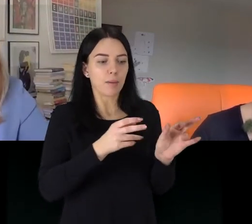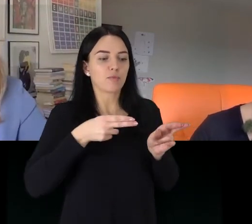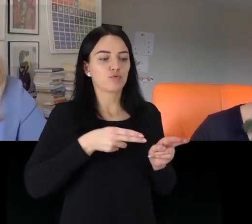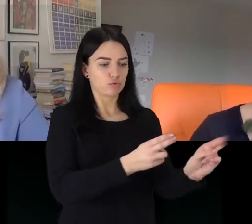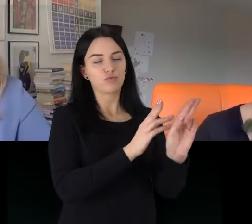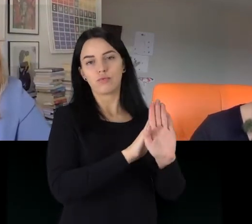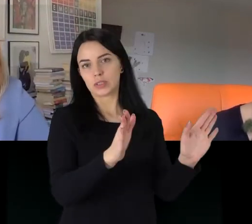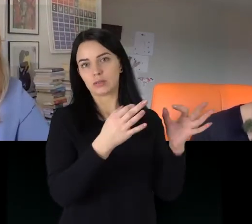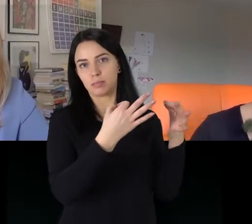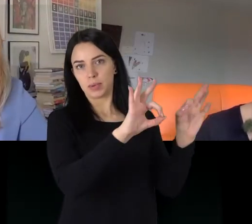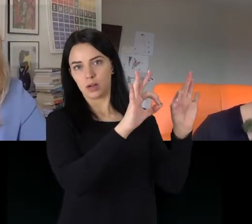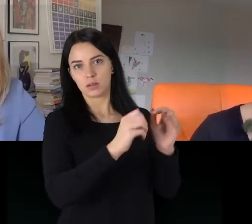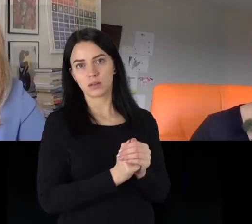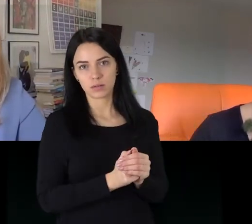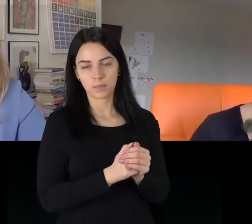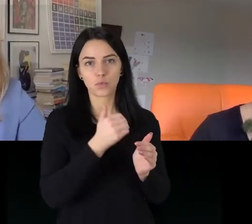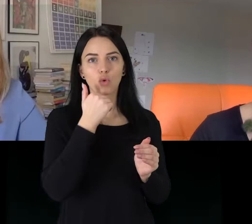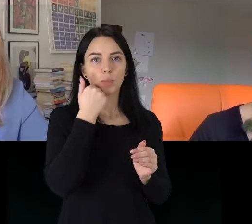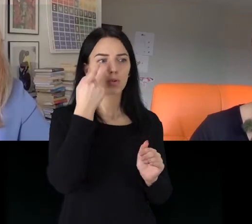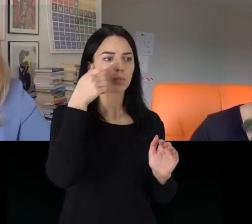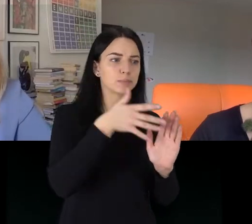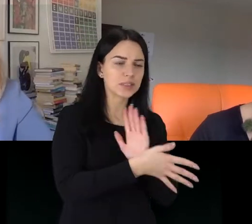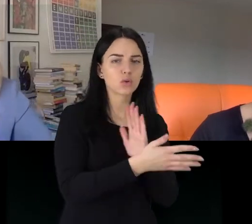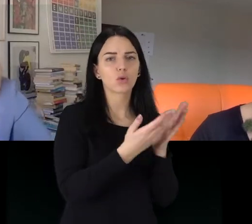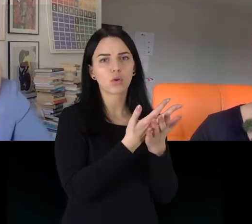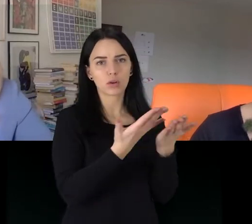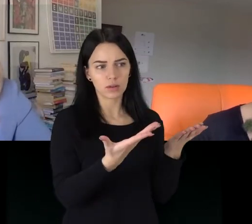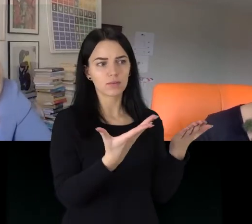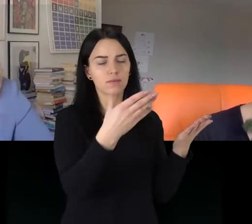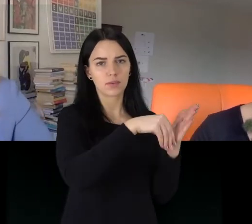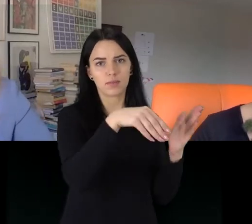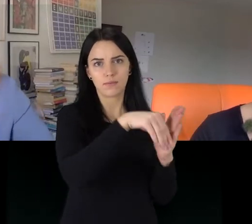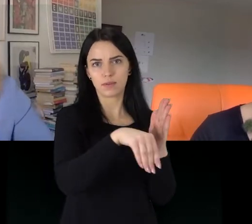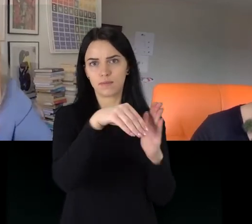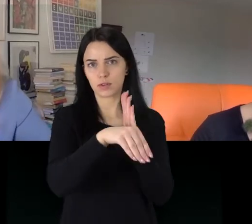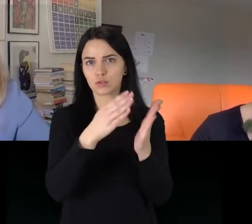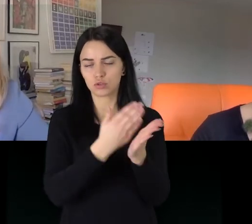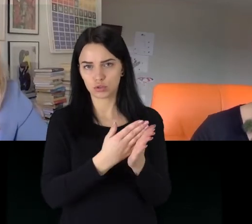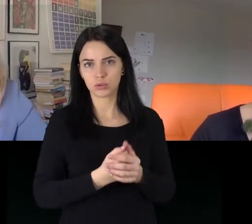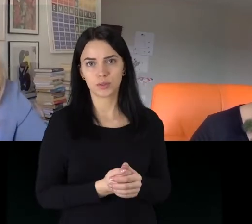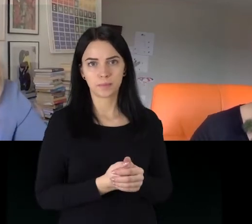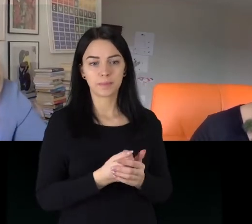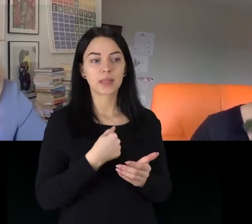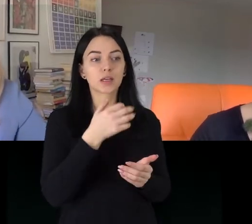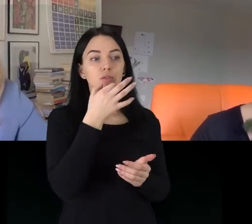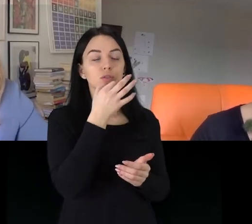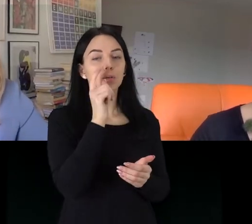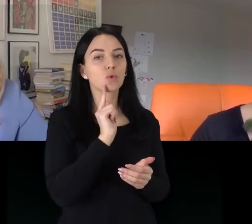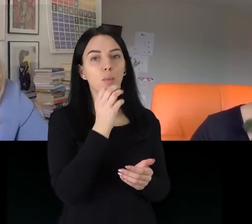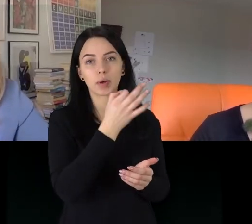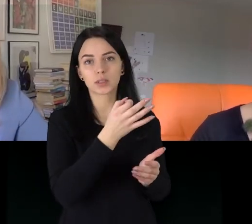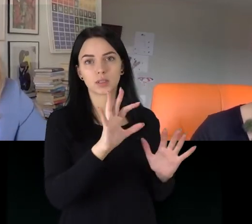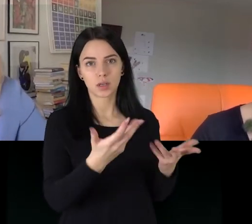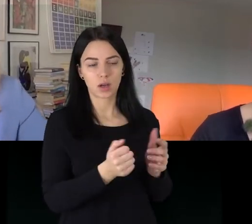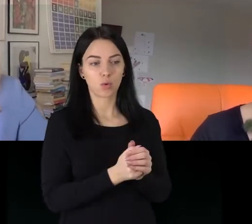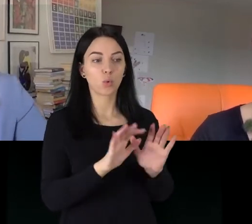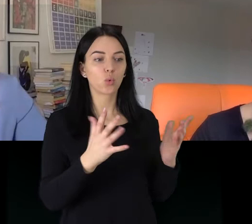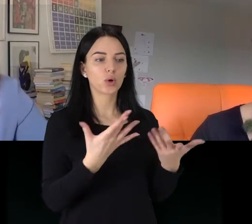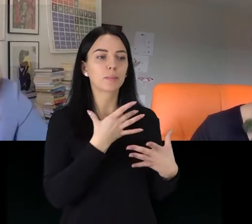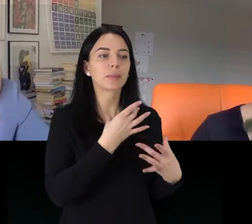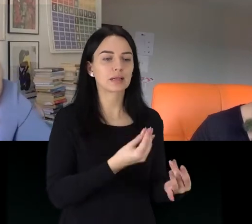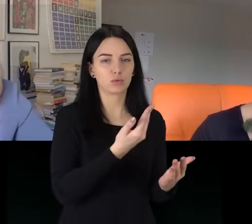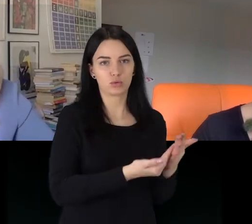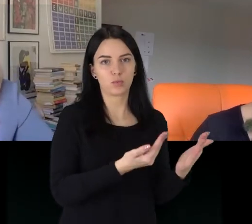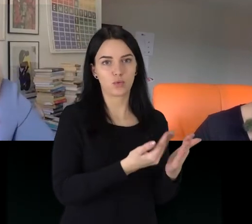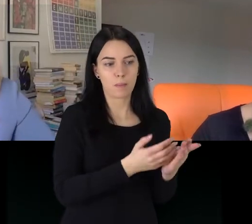tada jau įsijungia ir terapija, ir psichoterapija, psichologai ir visa kita. Tai tiesiog noriu pasakyti, kad jeigu baisu kreiptis į priklausomybių konsultantą, nes